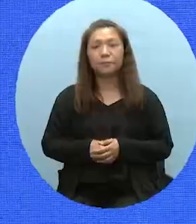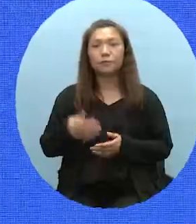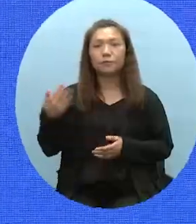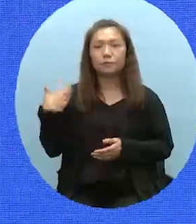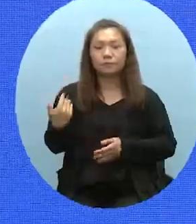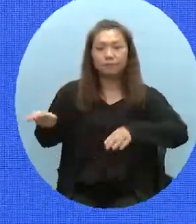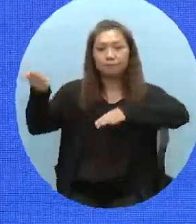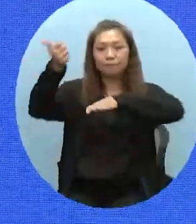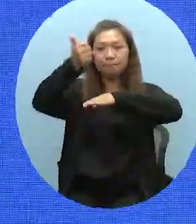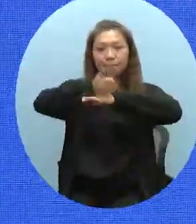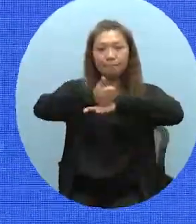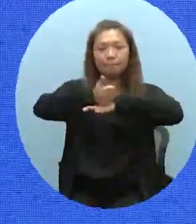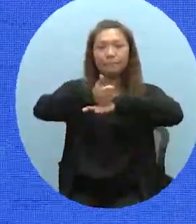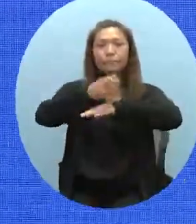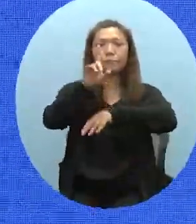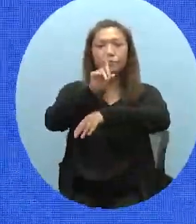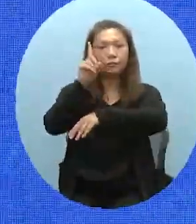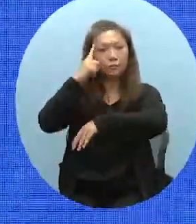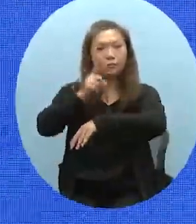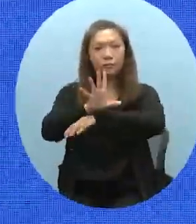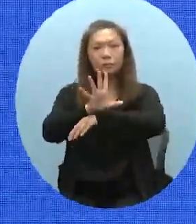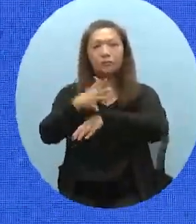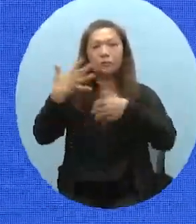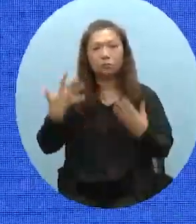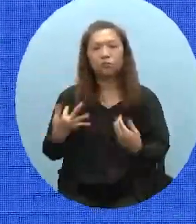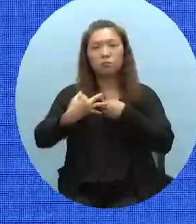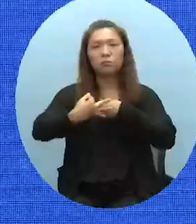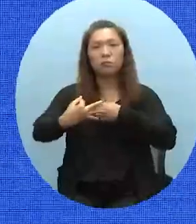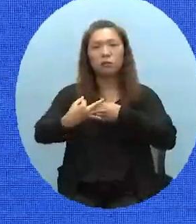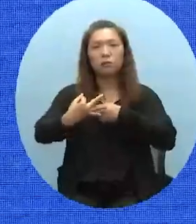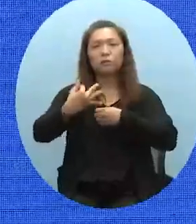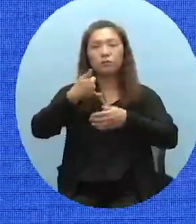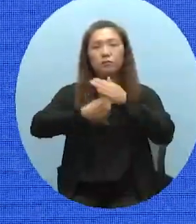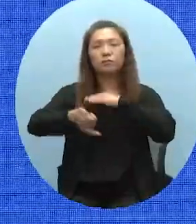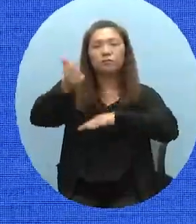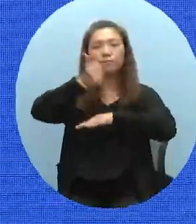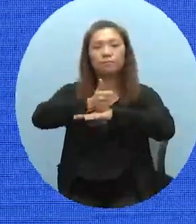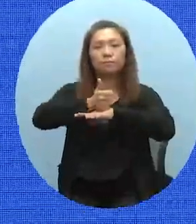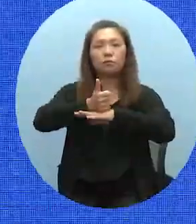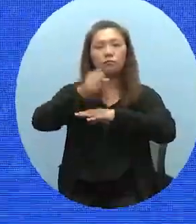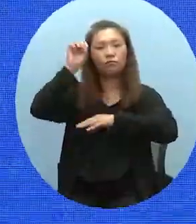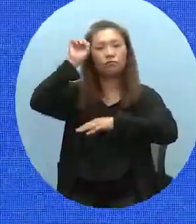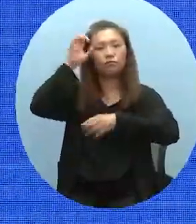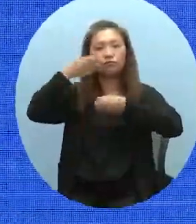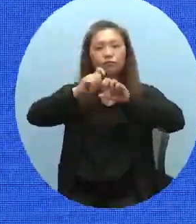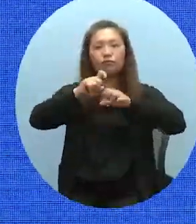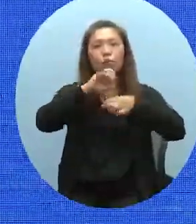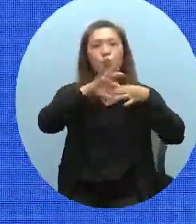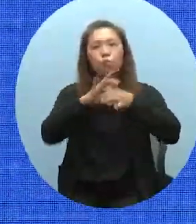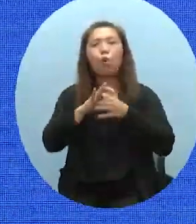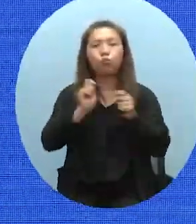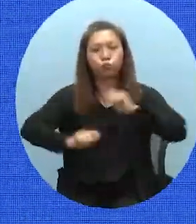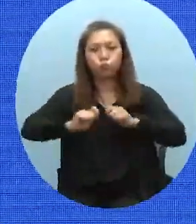我上任15日，今日是第三次出席和創科主題有關的活